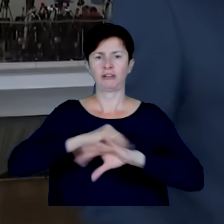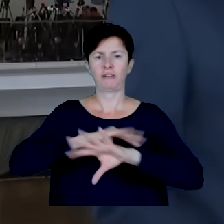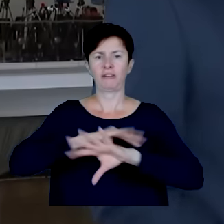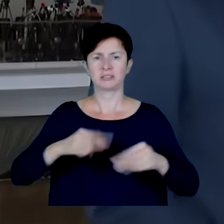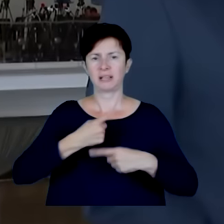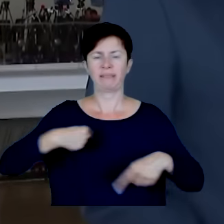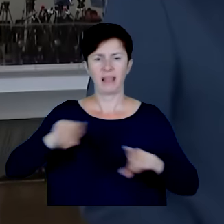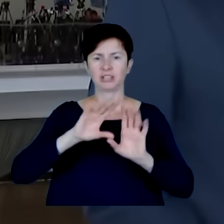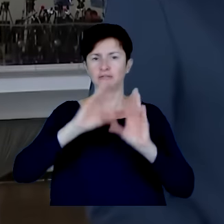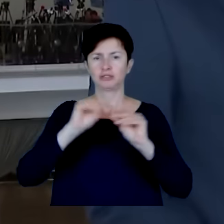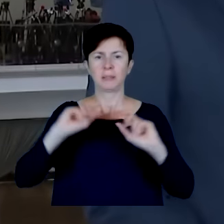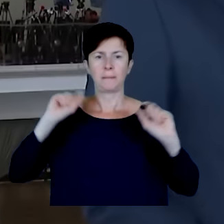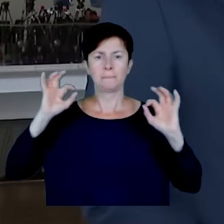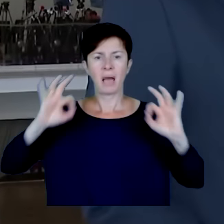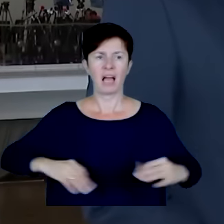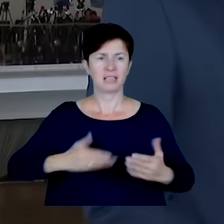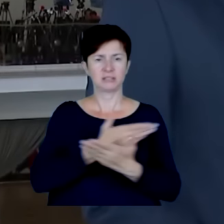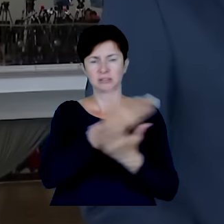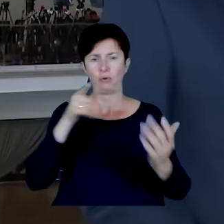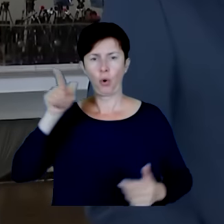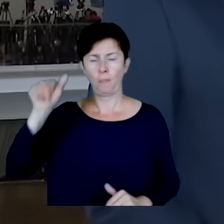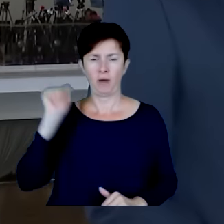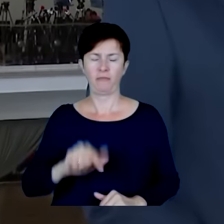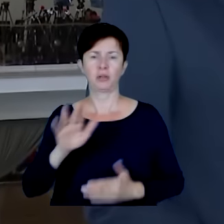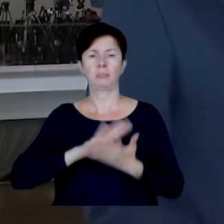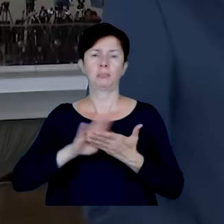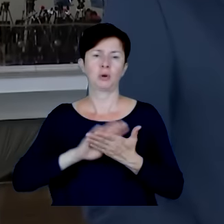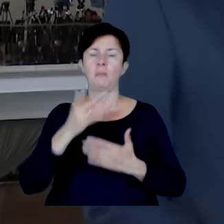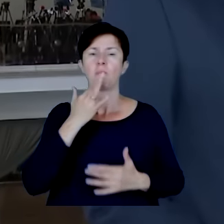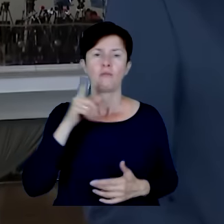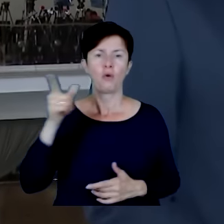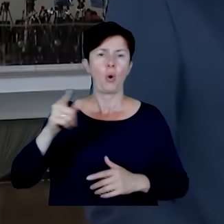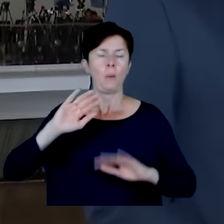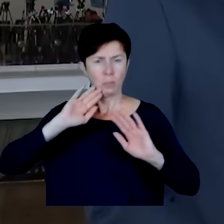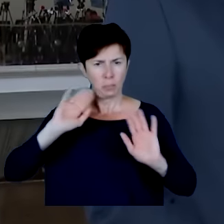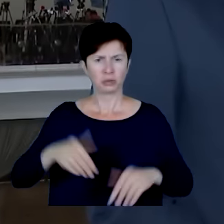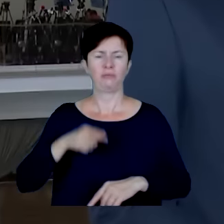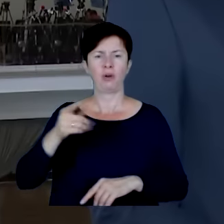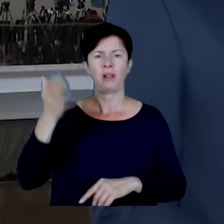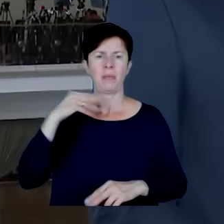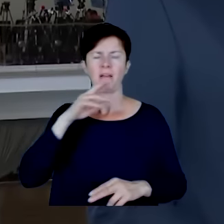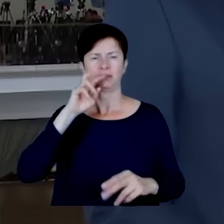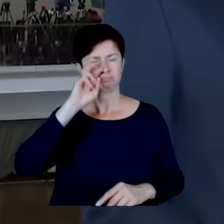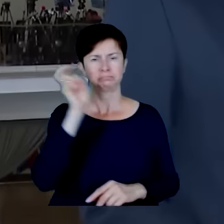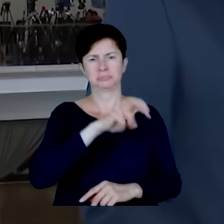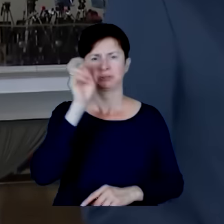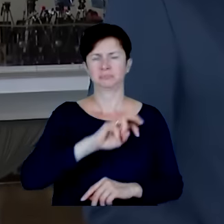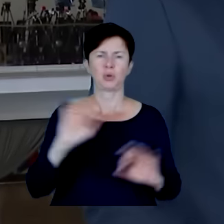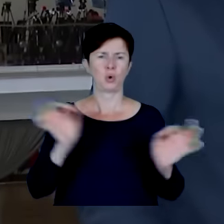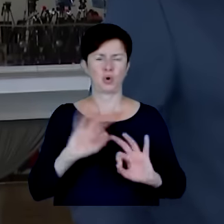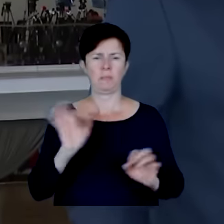powinien przeprosić za to, że pozwolili na tego typu oszczerstwa kalumnie. kalumnie, podłe, nieprawdziwe